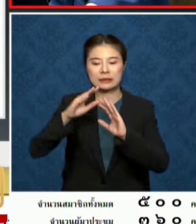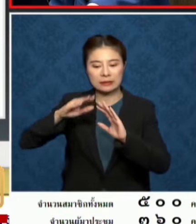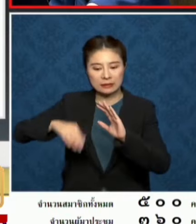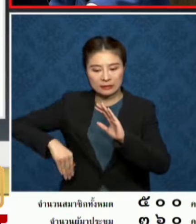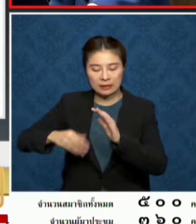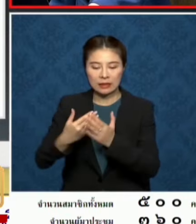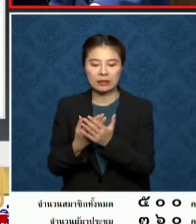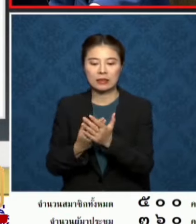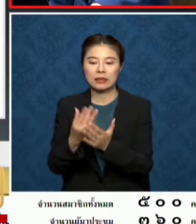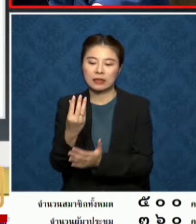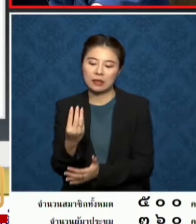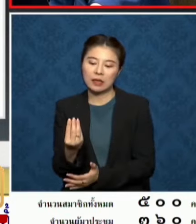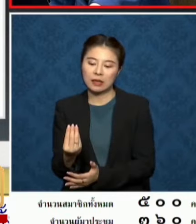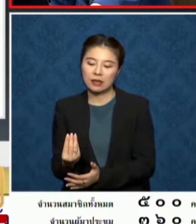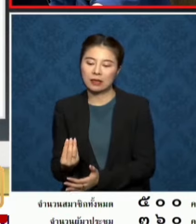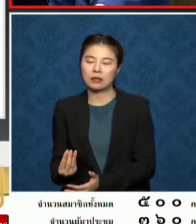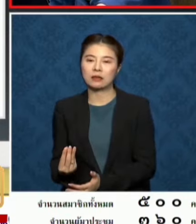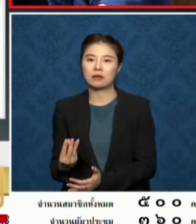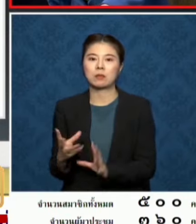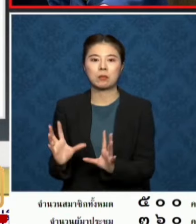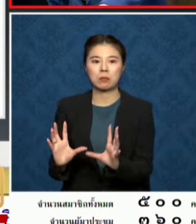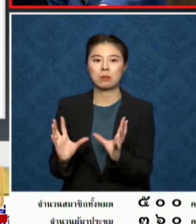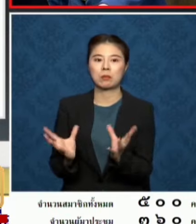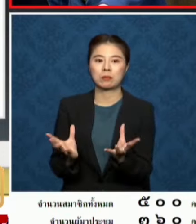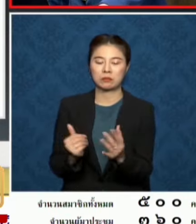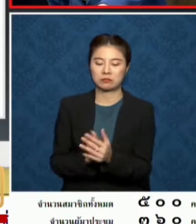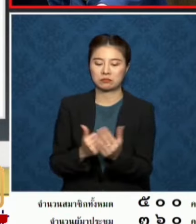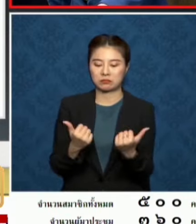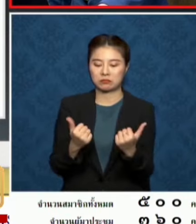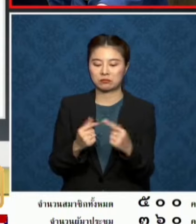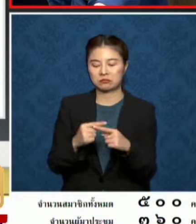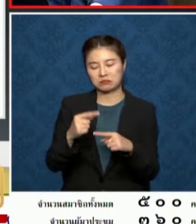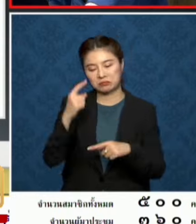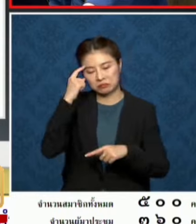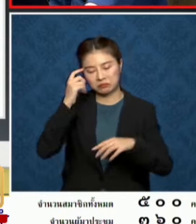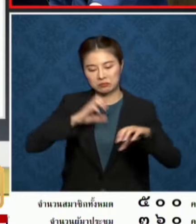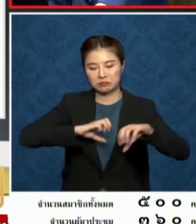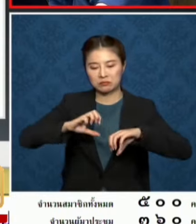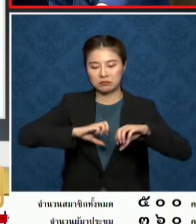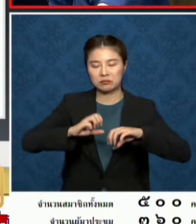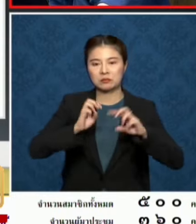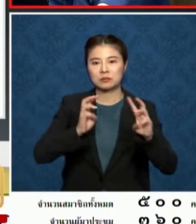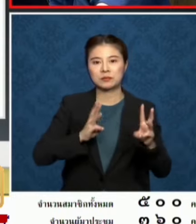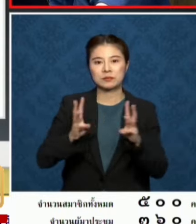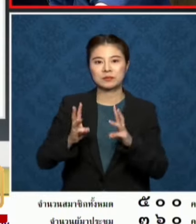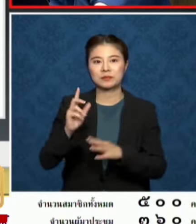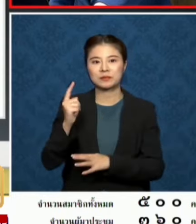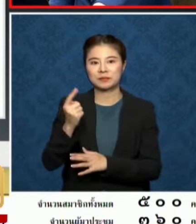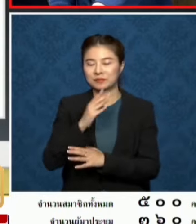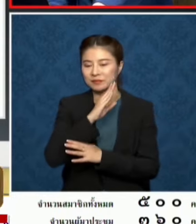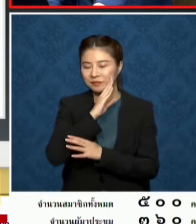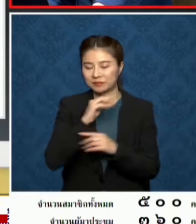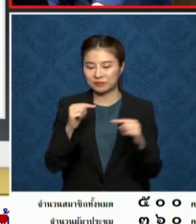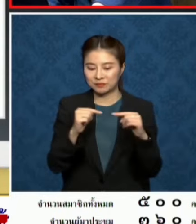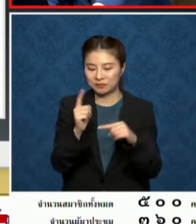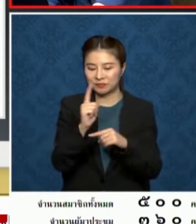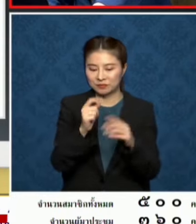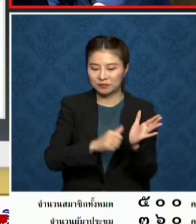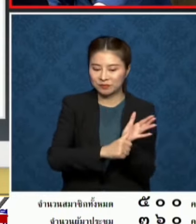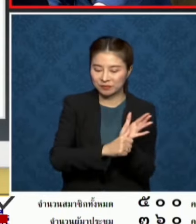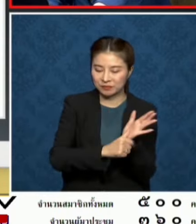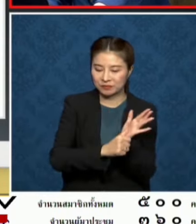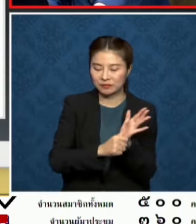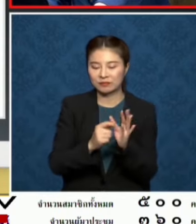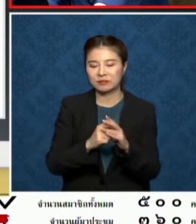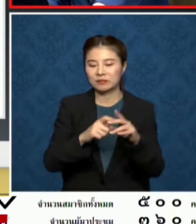ขึ้นนะคะดังนั้นที่ฉันคิดว่าเราควรจะต้องมาจัดสรรลำดับความสำคัญกันใหม่นะคะปรับลดงบประมาณลงสักเล็กน้อยเพื่อที่จ